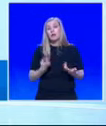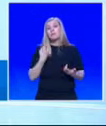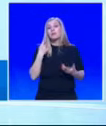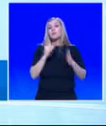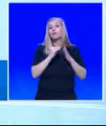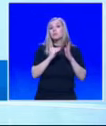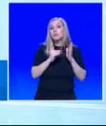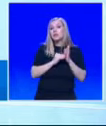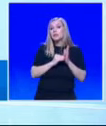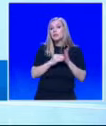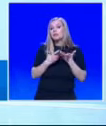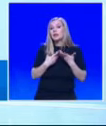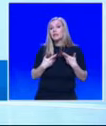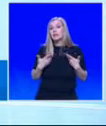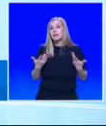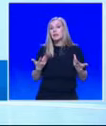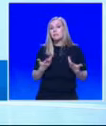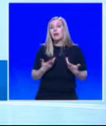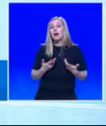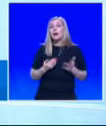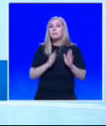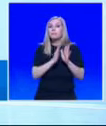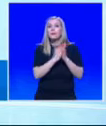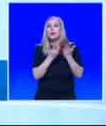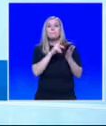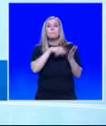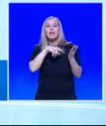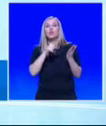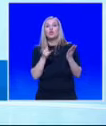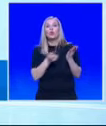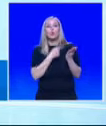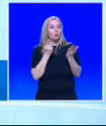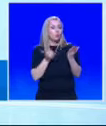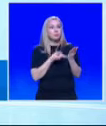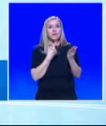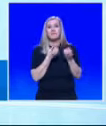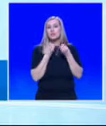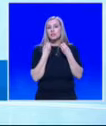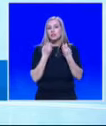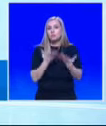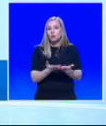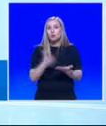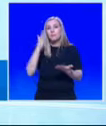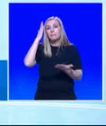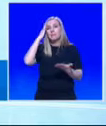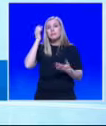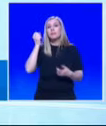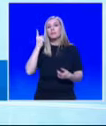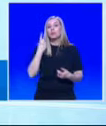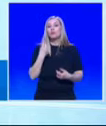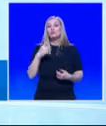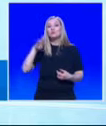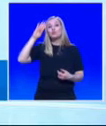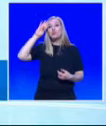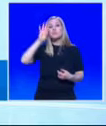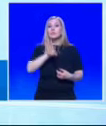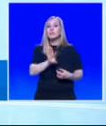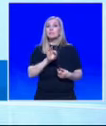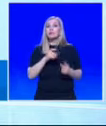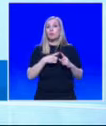да има в известен смисъл меню от възможни министър-председатели, които да бъдат служебно избрани от